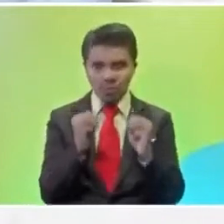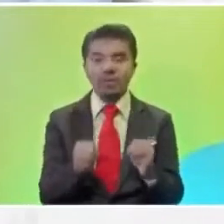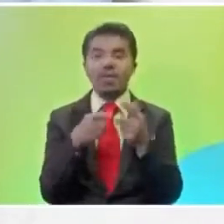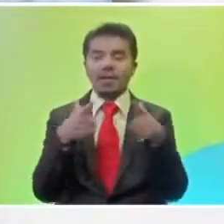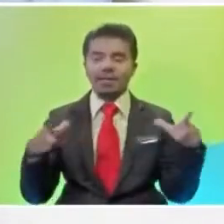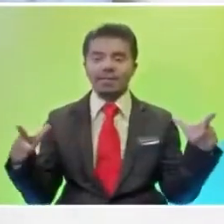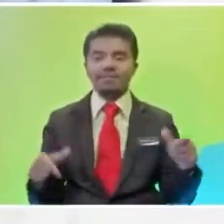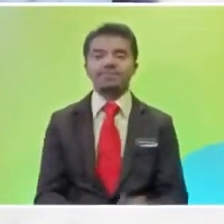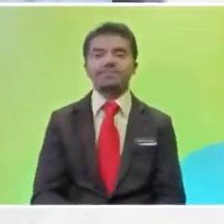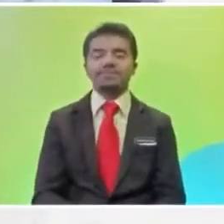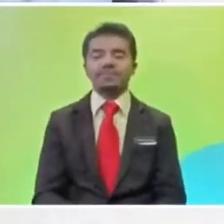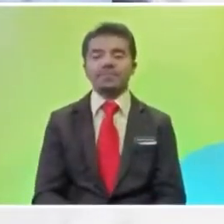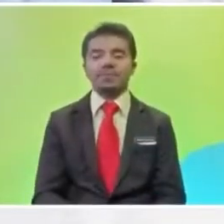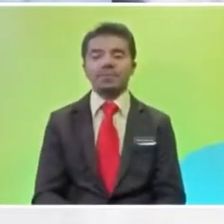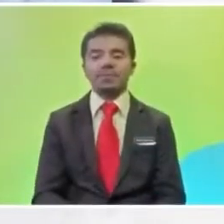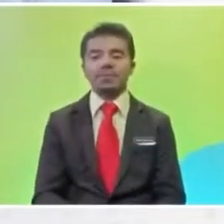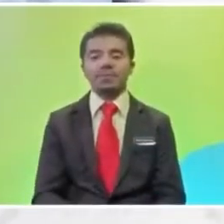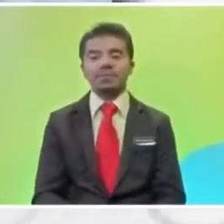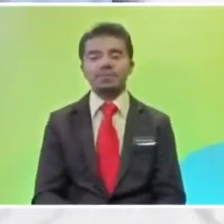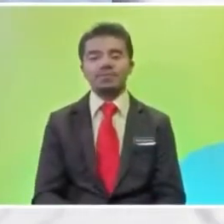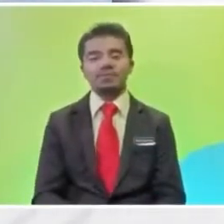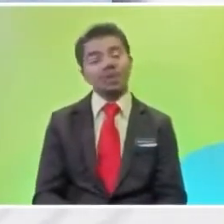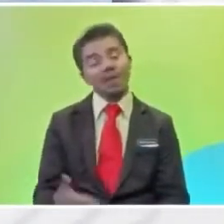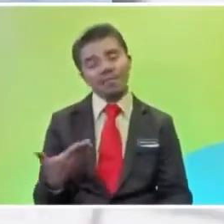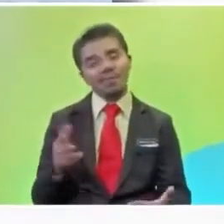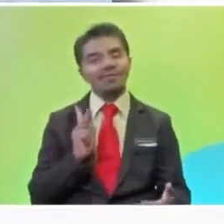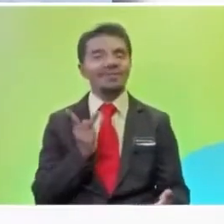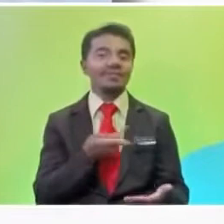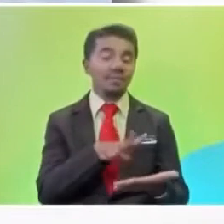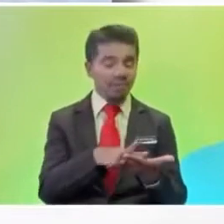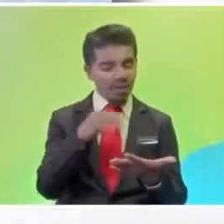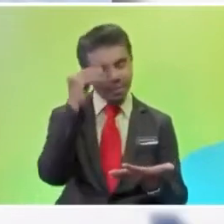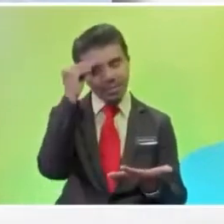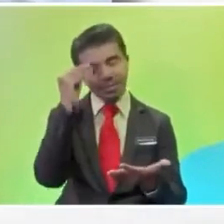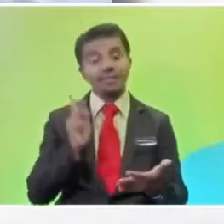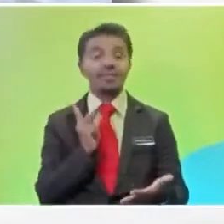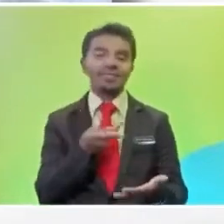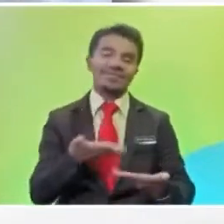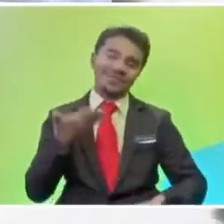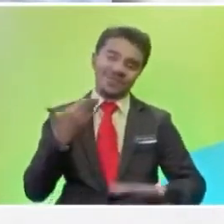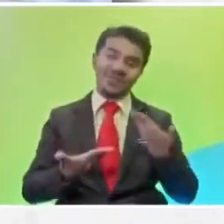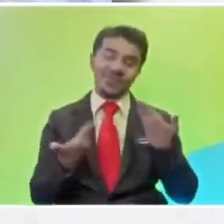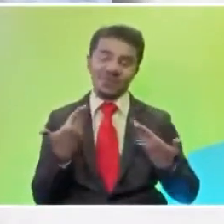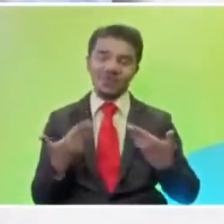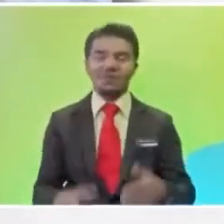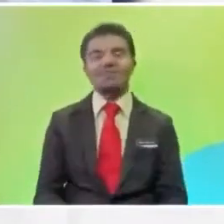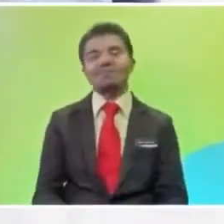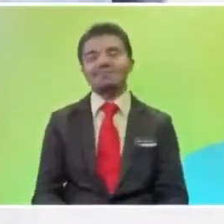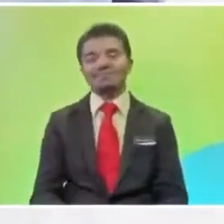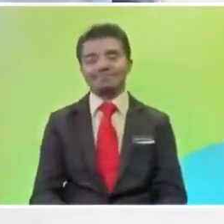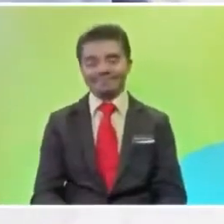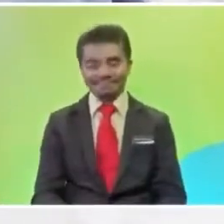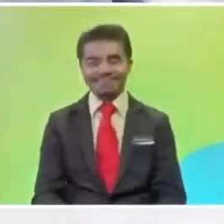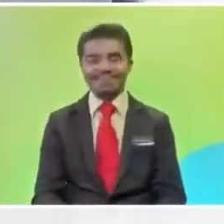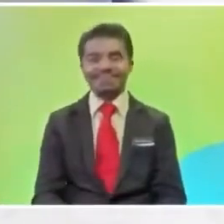itu dikatakan sampai kita belajar sampai kita serono pada masa sama adik eliman yang menyeronokkan